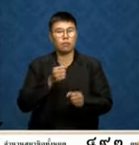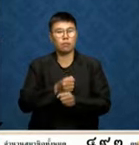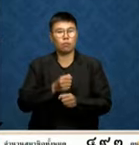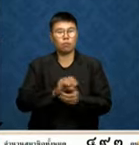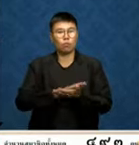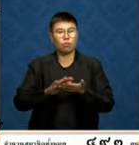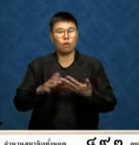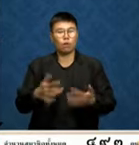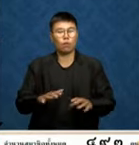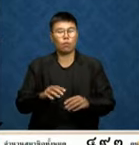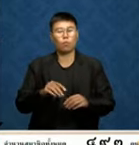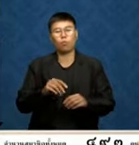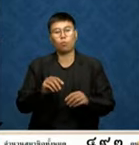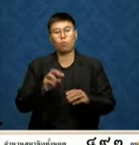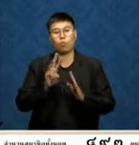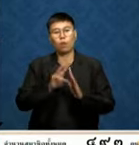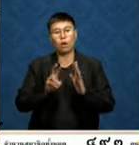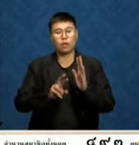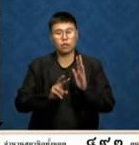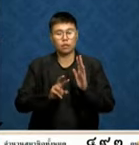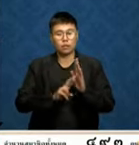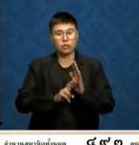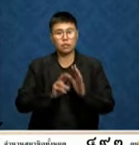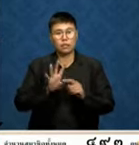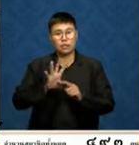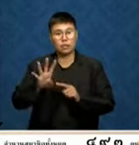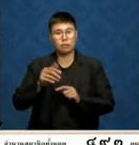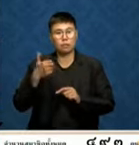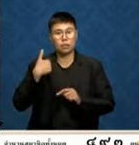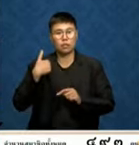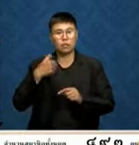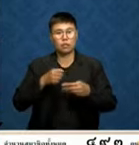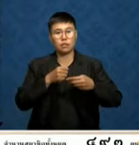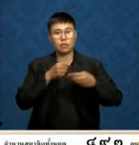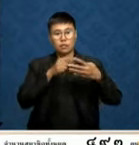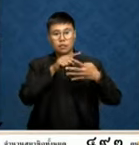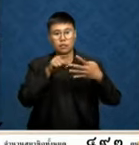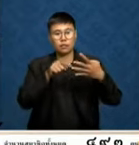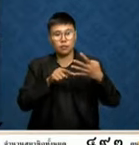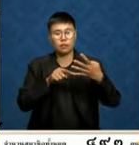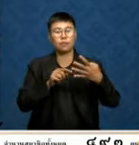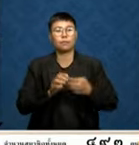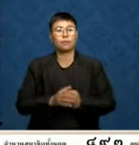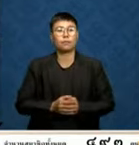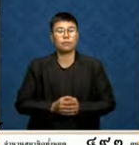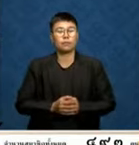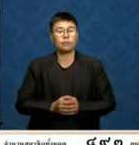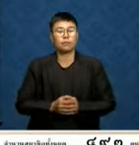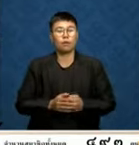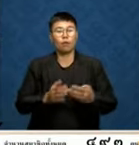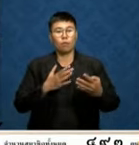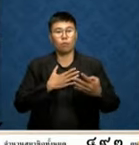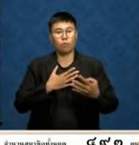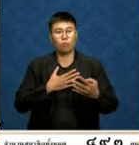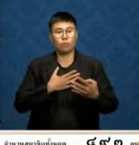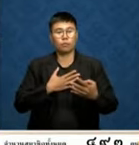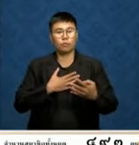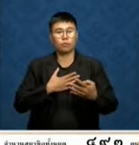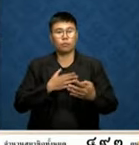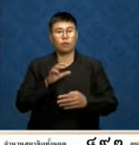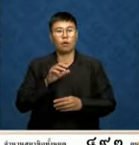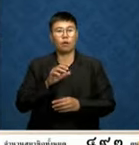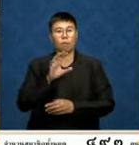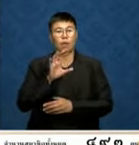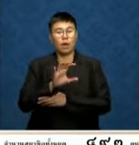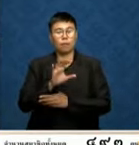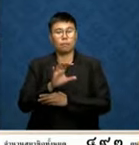ในระเบียบวาระที่4นั้นมีจำนวน4เรื่องครับแต่มี ผมจะขออาศัยข้อบังคับ